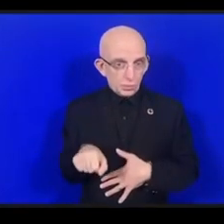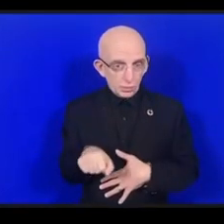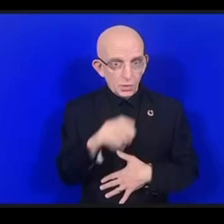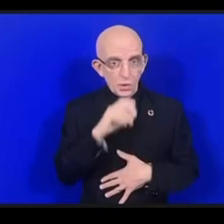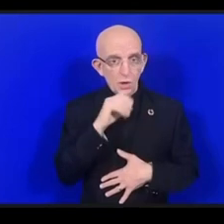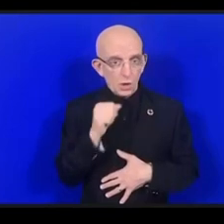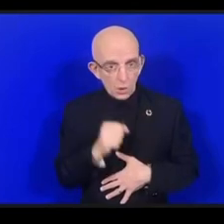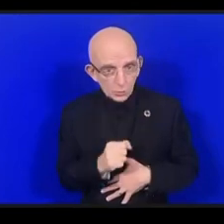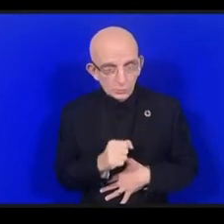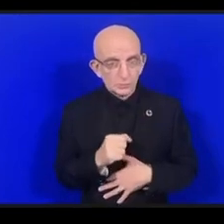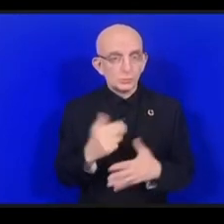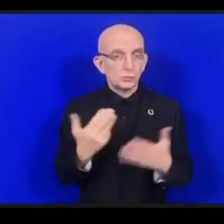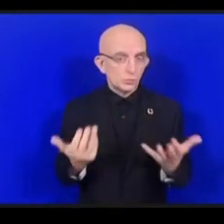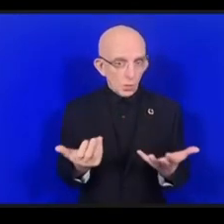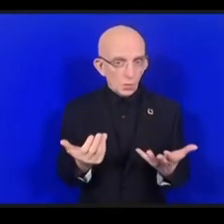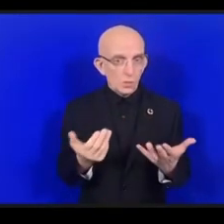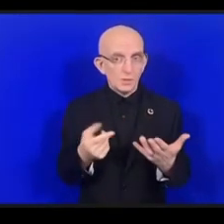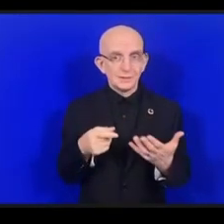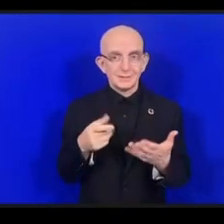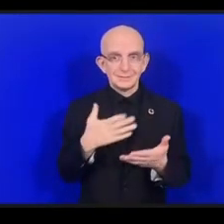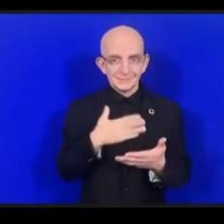问题。